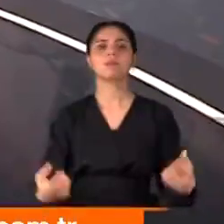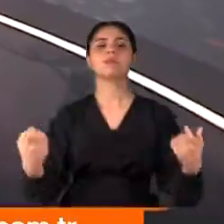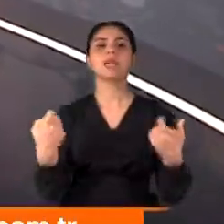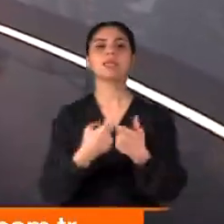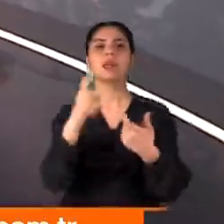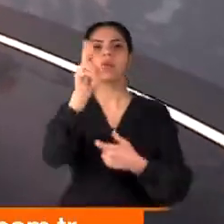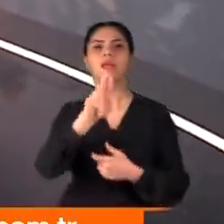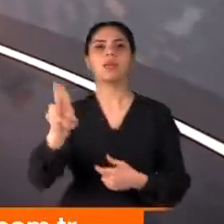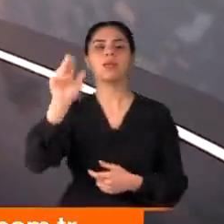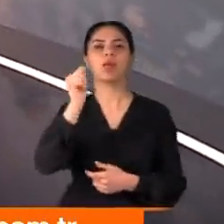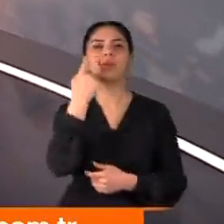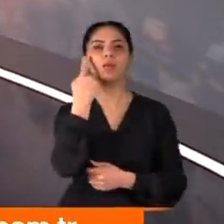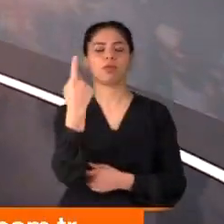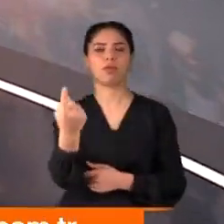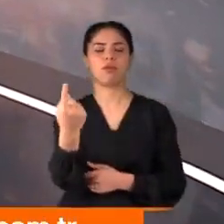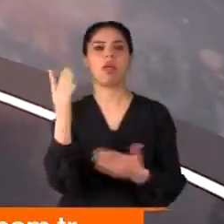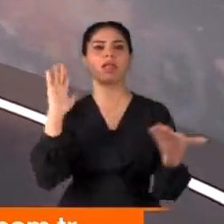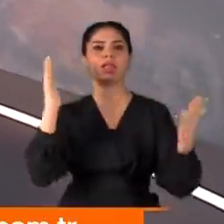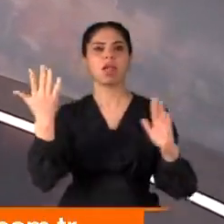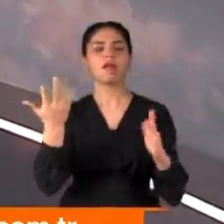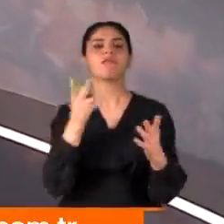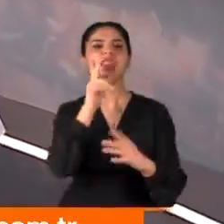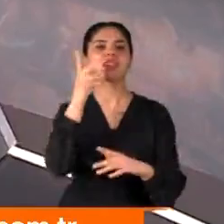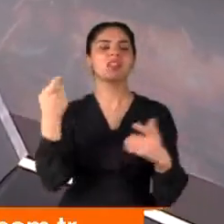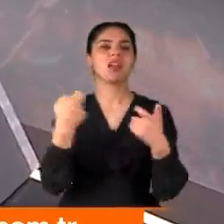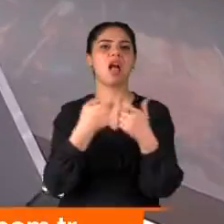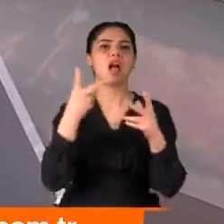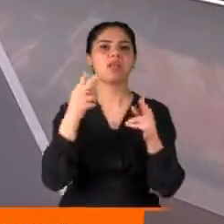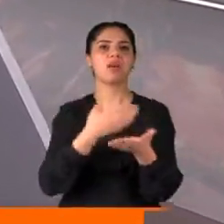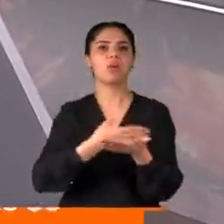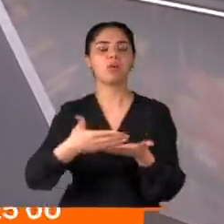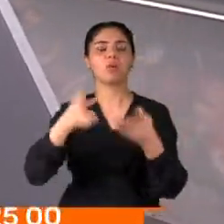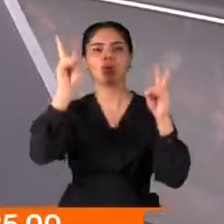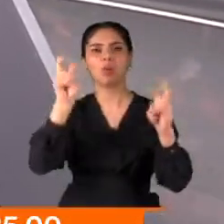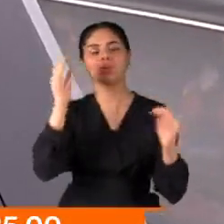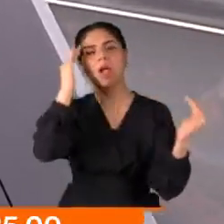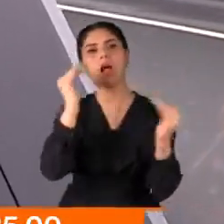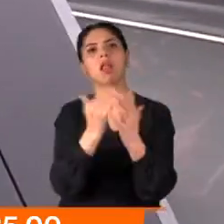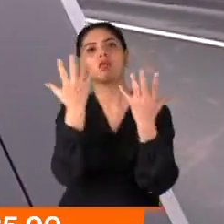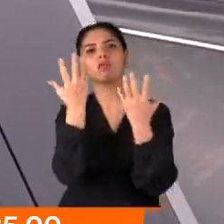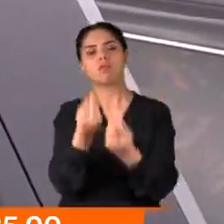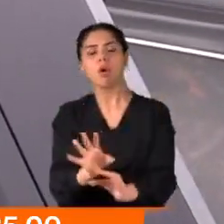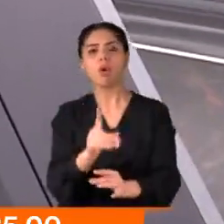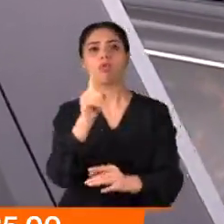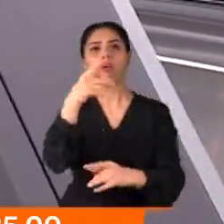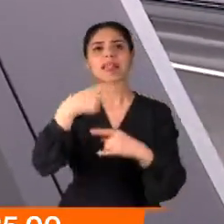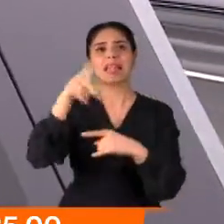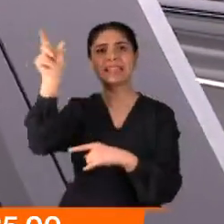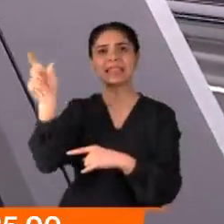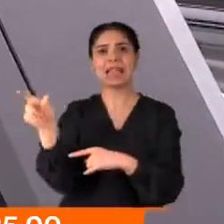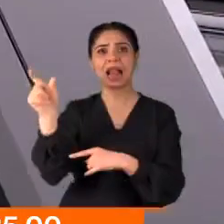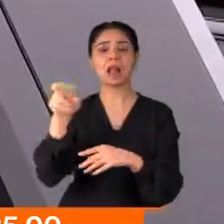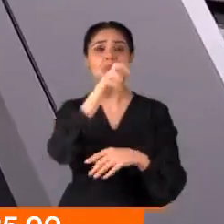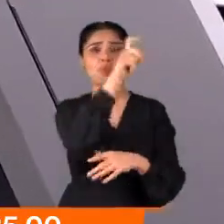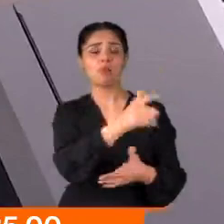Ve savaşın 27. günü taraflar ne yazık ki ateşkes konusunda anlaşmaya varamadı henüz. Zelenski Putin'i ikna etmek için şimdi